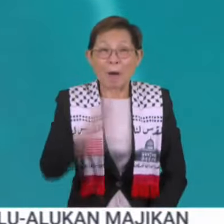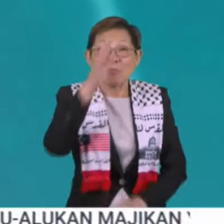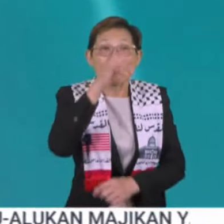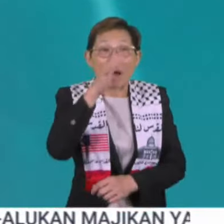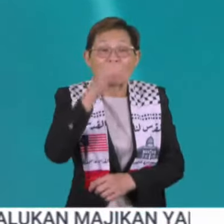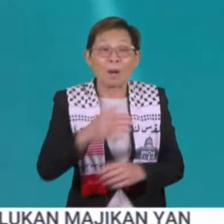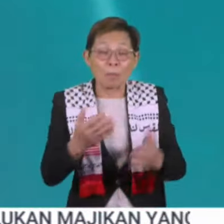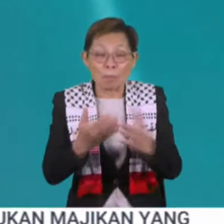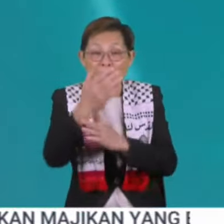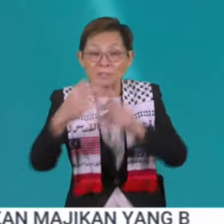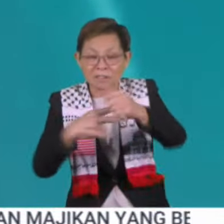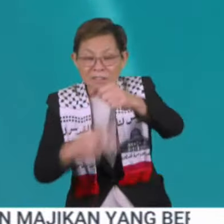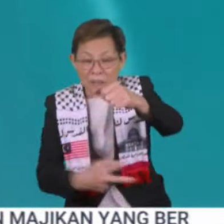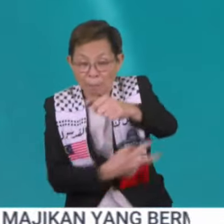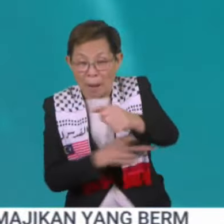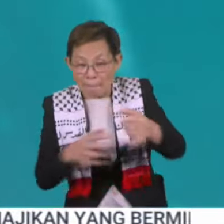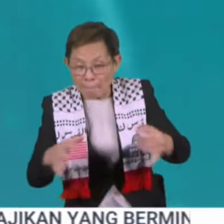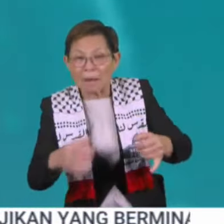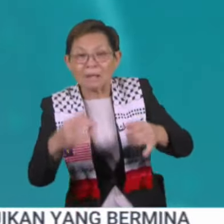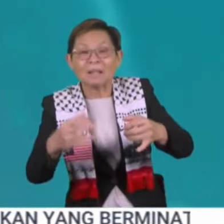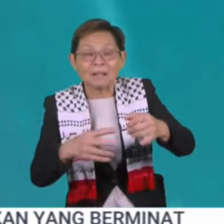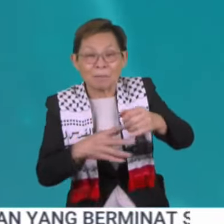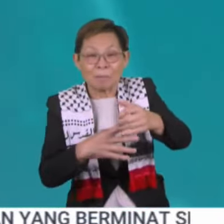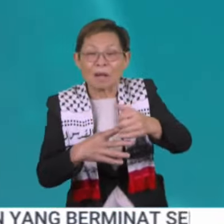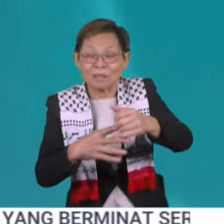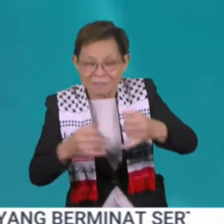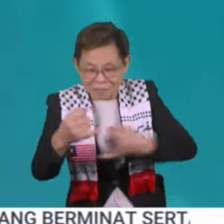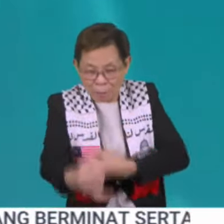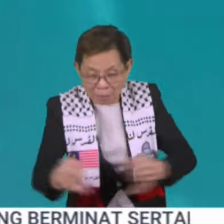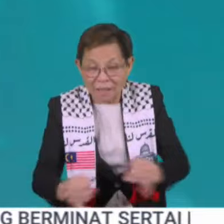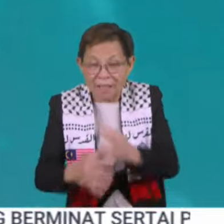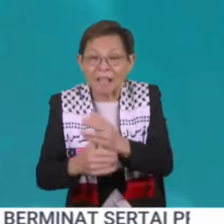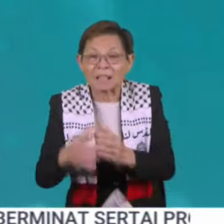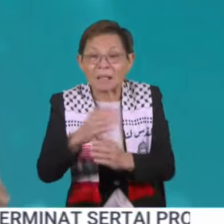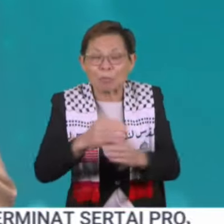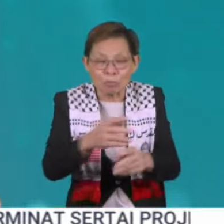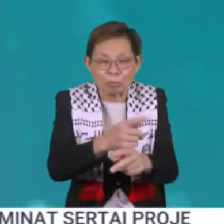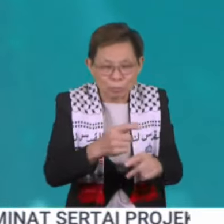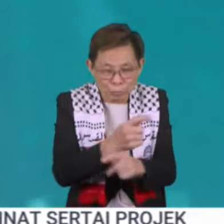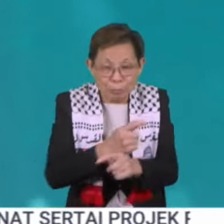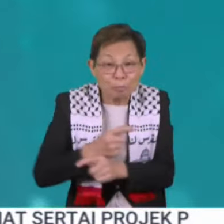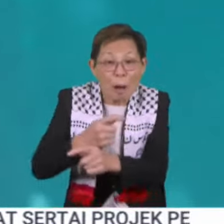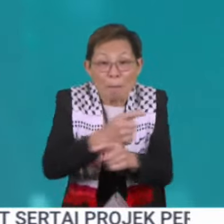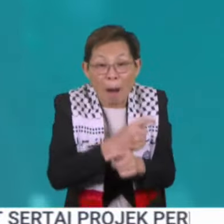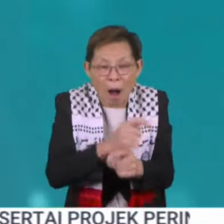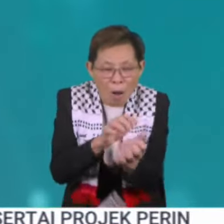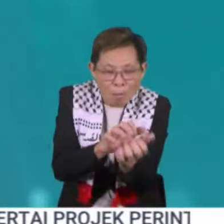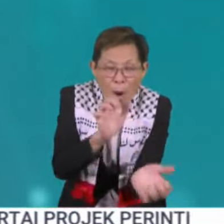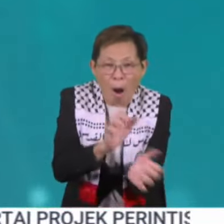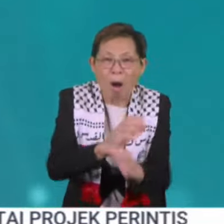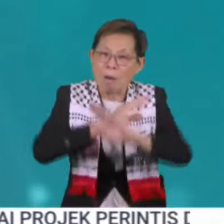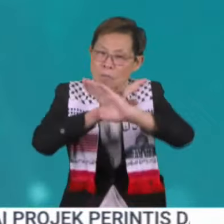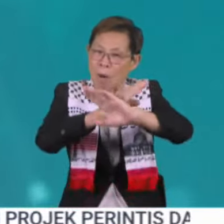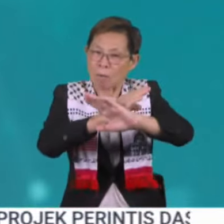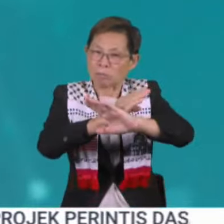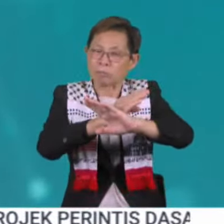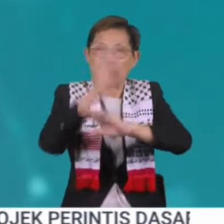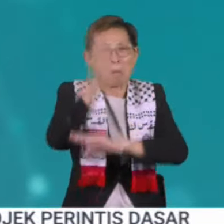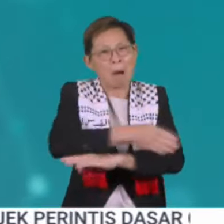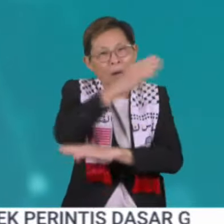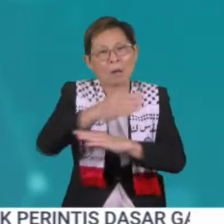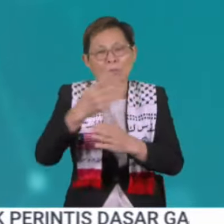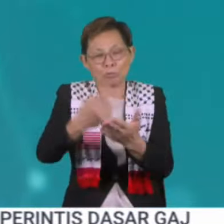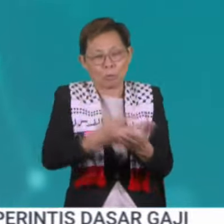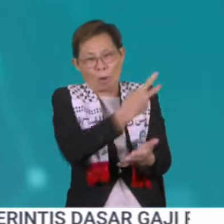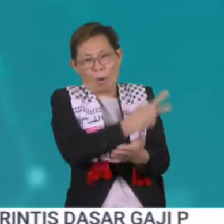Melaka melalui Jabatan Perikanan sedang membantu nelayan dan penternak Kupang memulakan semula jualan selepas larangan dibatalkan 2 minggu lepas.